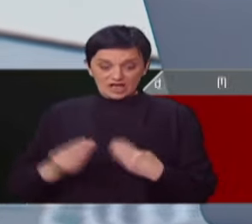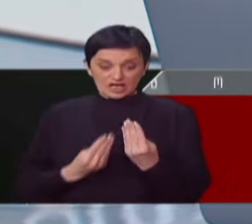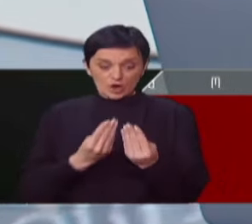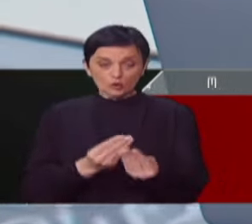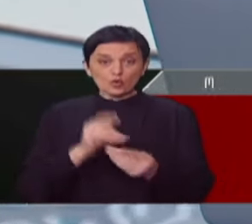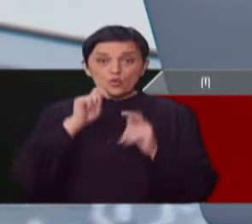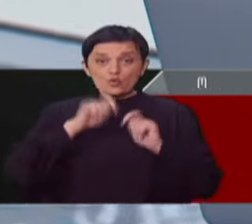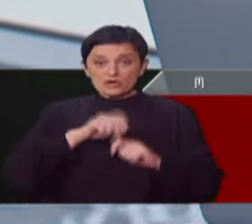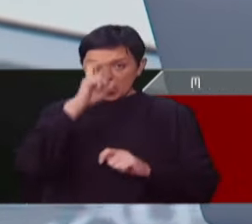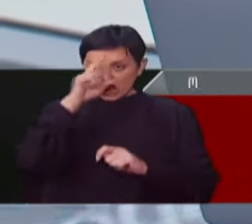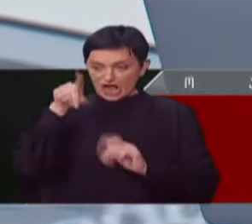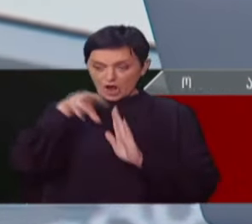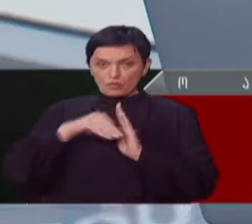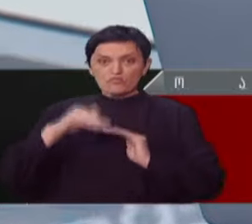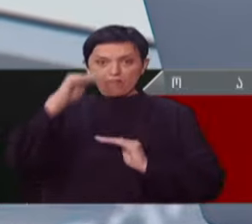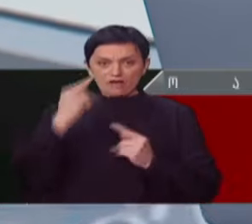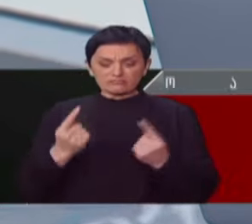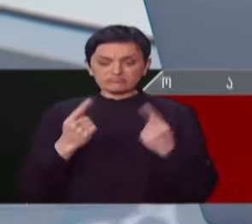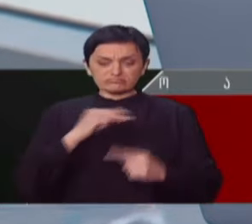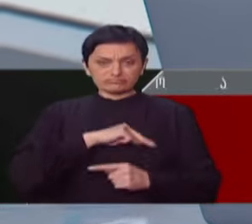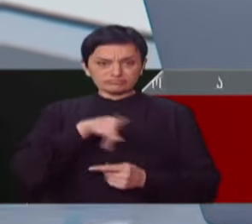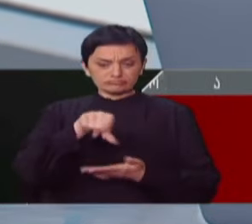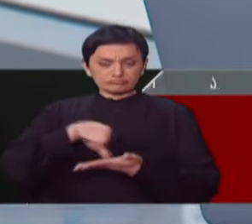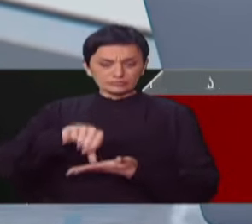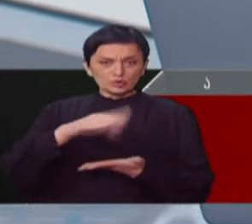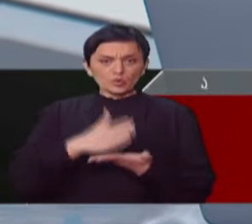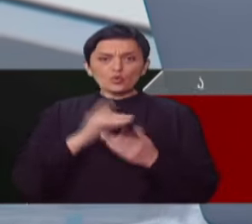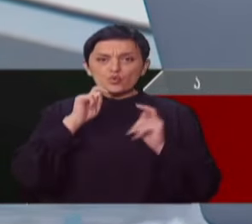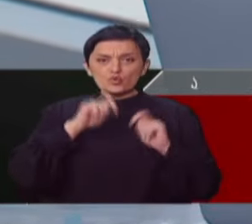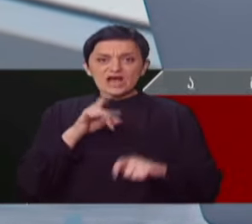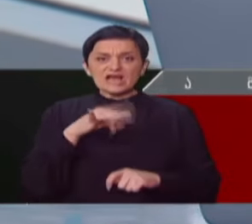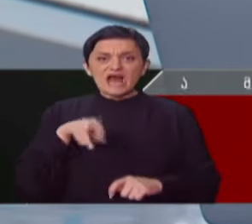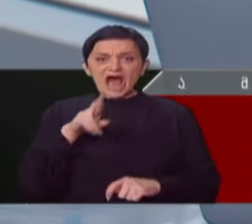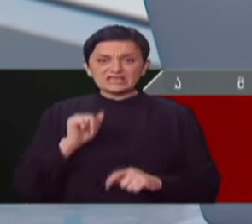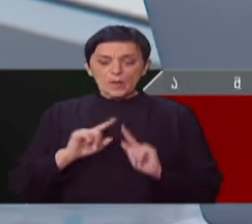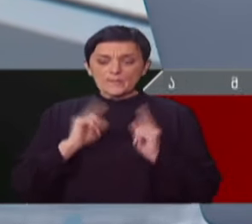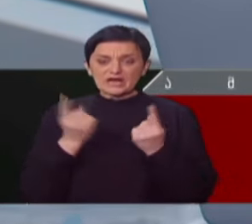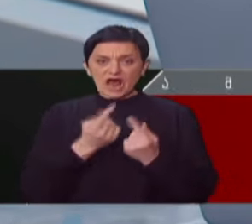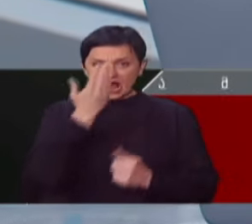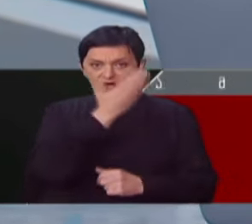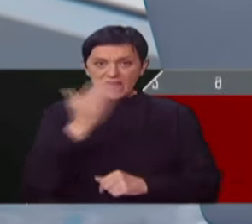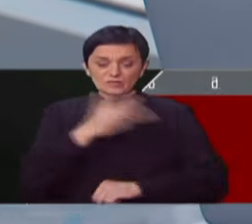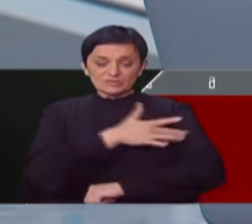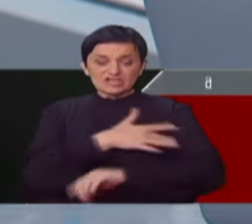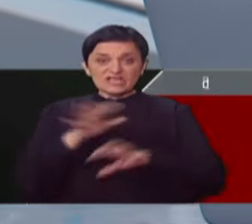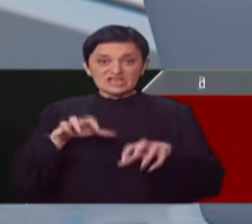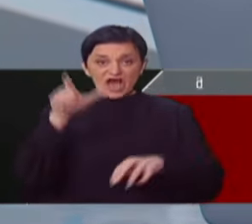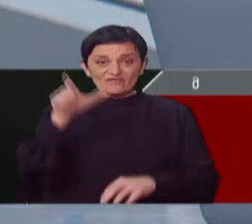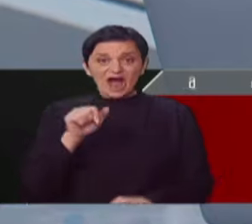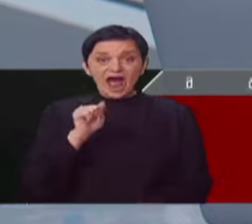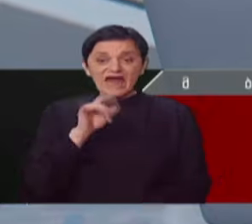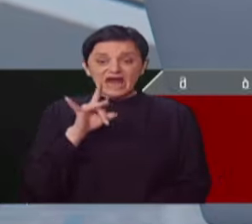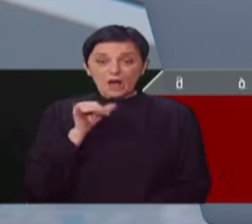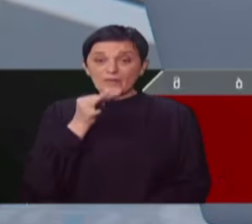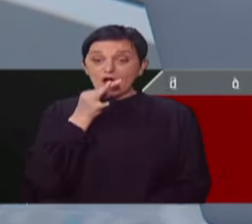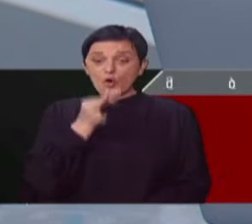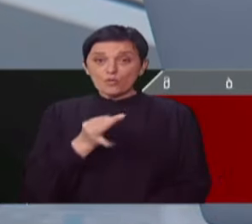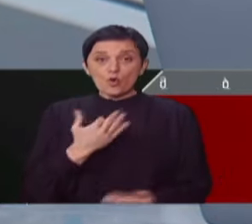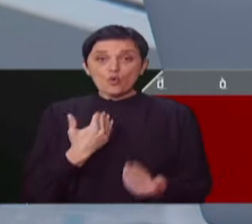უკრაინის ხელისუფლებაში მაღალ თანამდებობებს იკავებენ. უკრაინის რადას ფრაქცია ხალხის მსახურის თავმჯდომარე დავით არახამი ეხმაურება